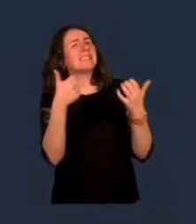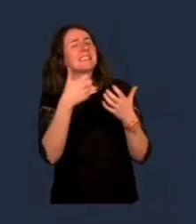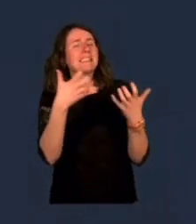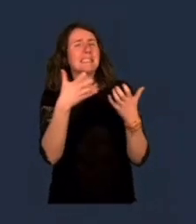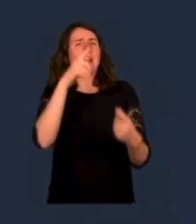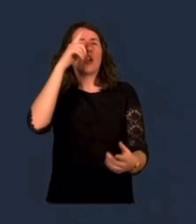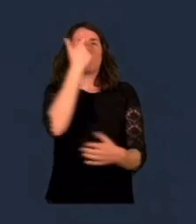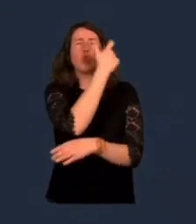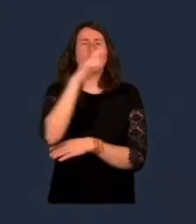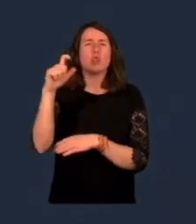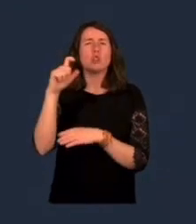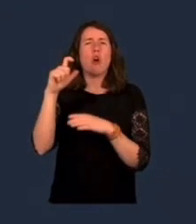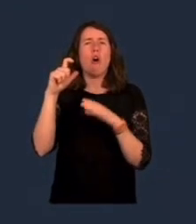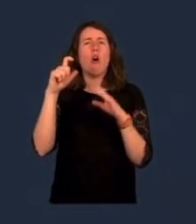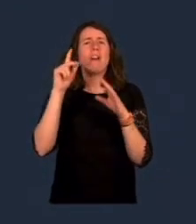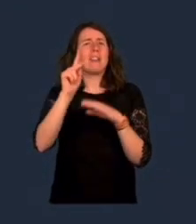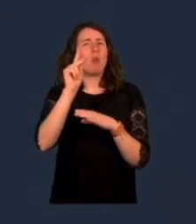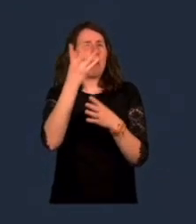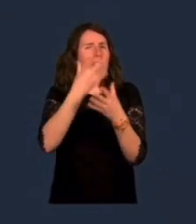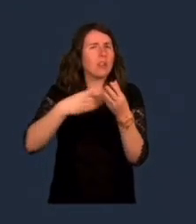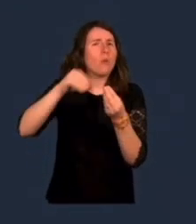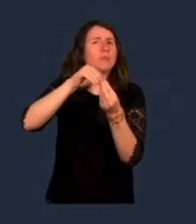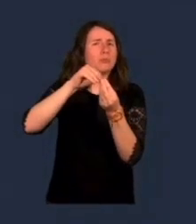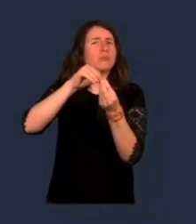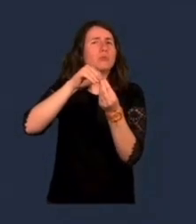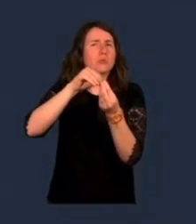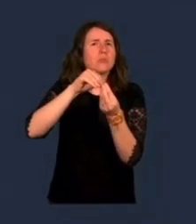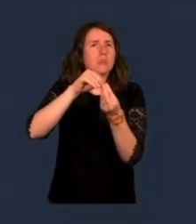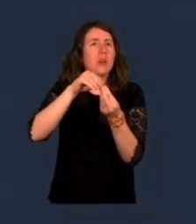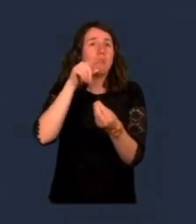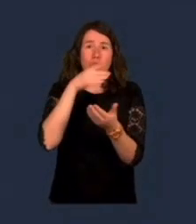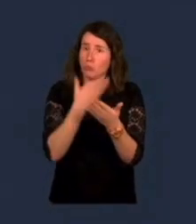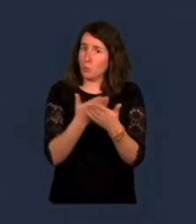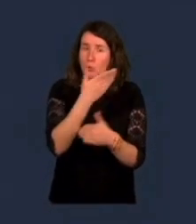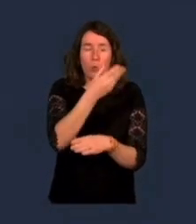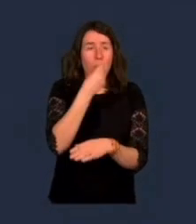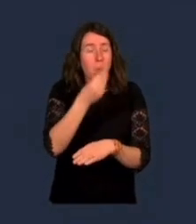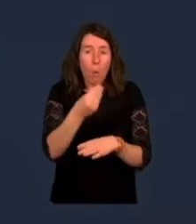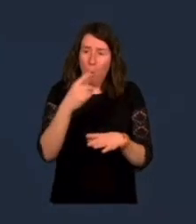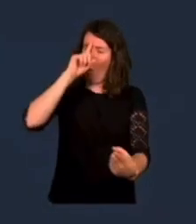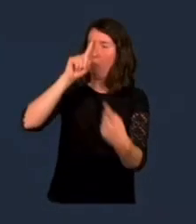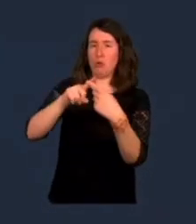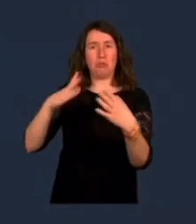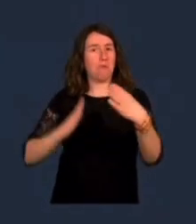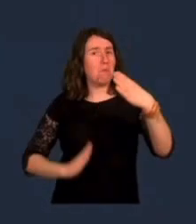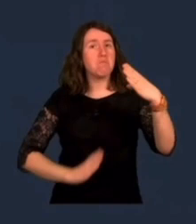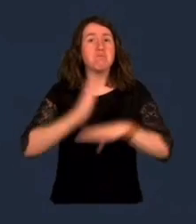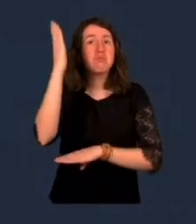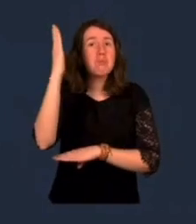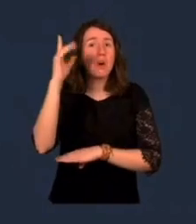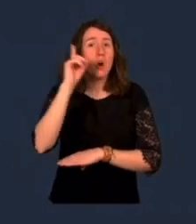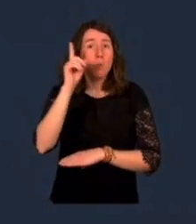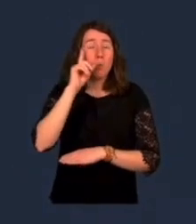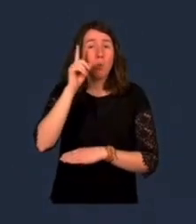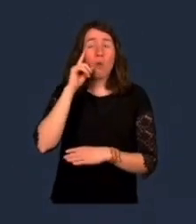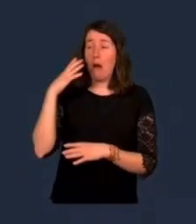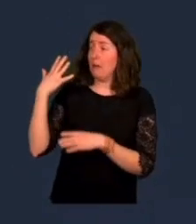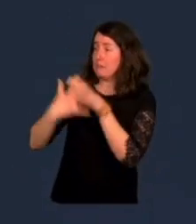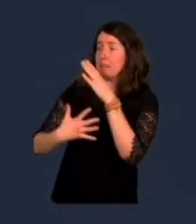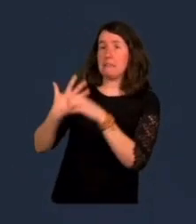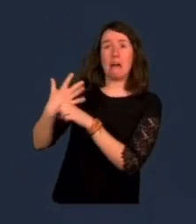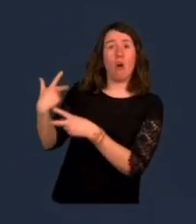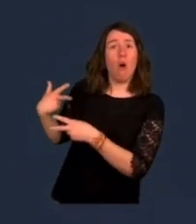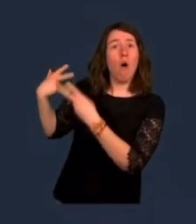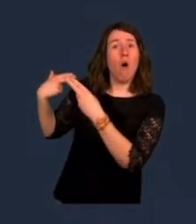supplémentaires sur des itinéraires locaux. Or, ces objectifs ont été largement atteints, puisque depuis 5 ans, c'est